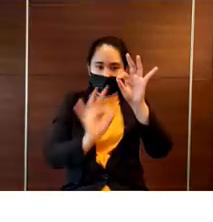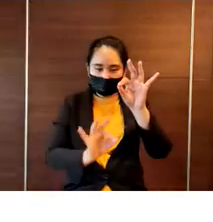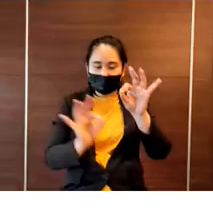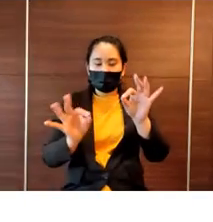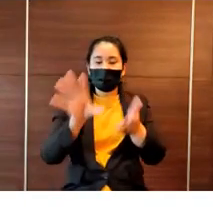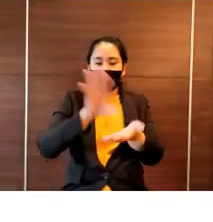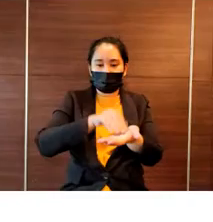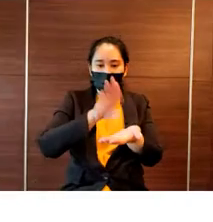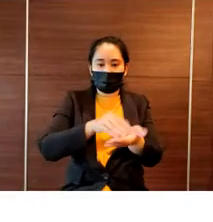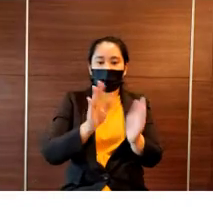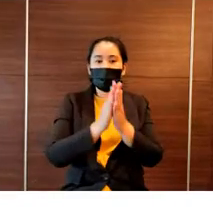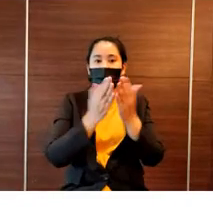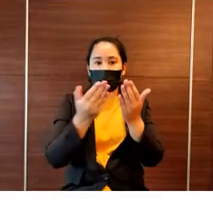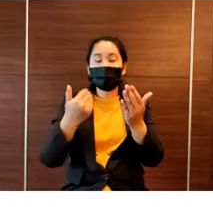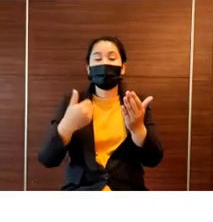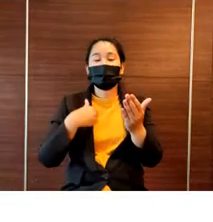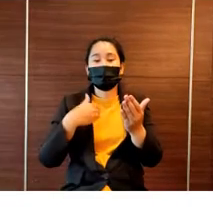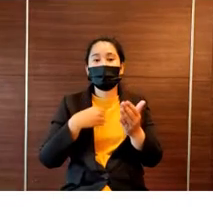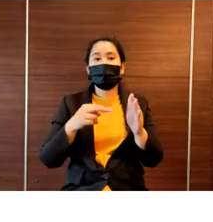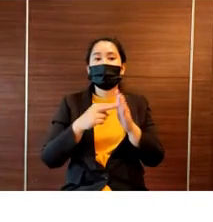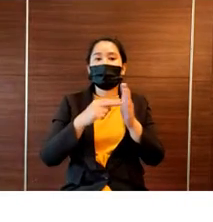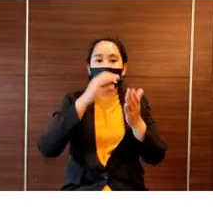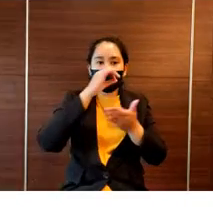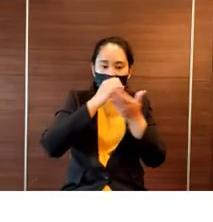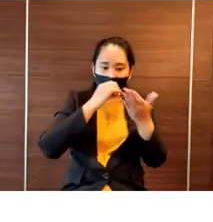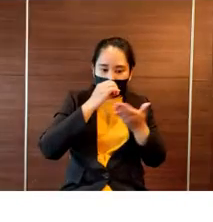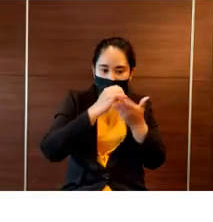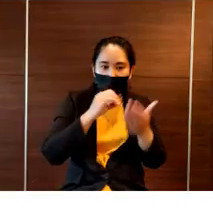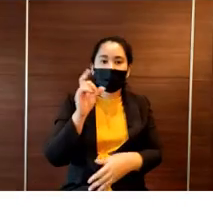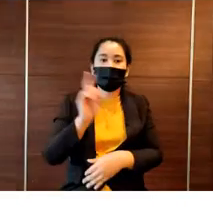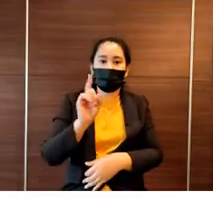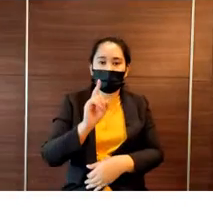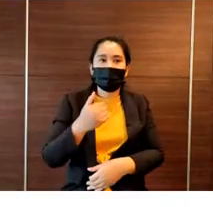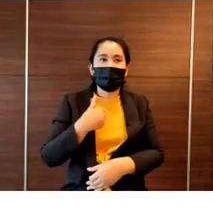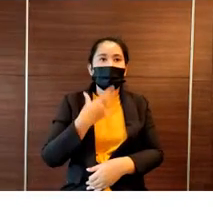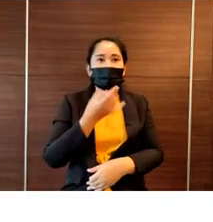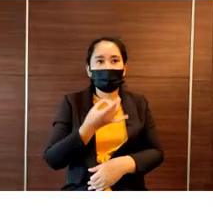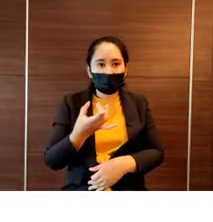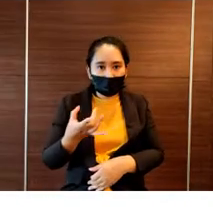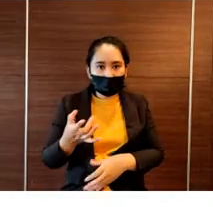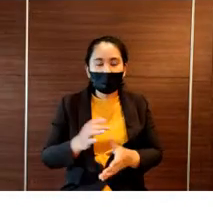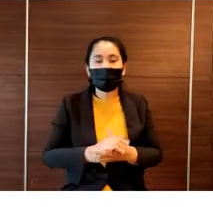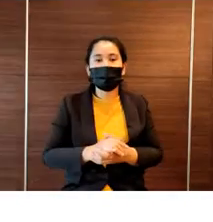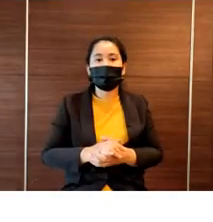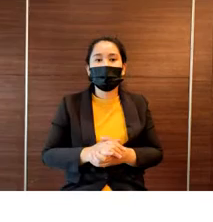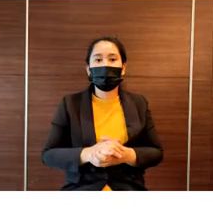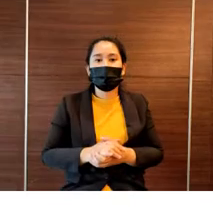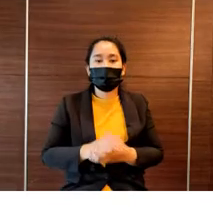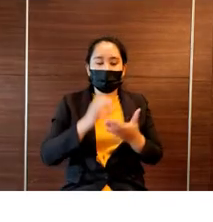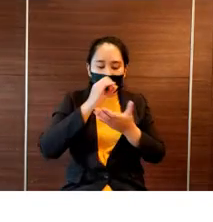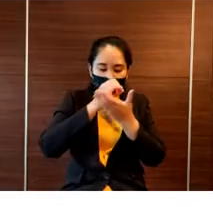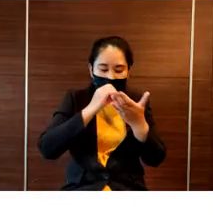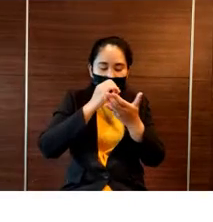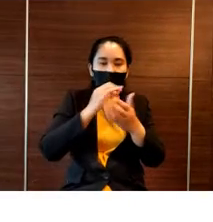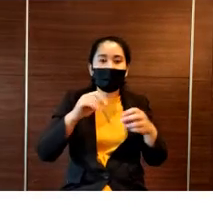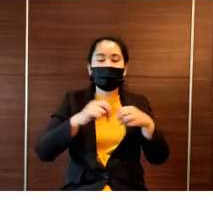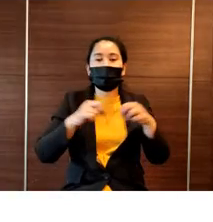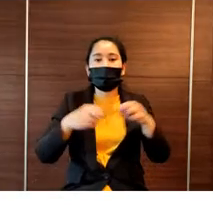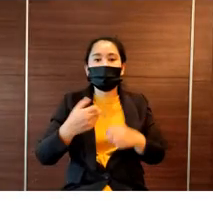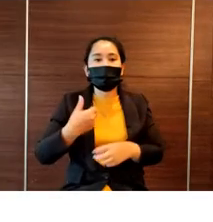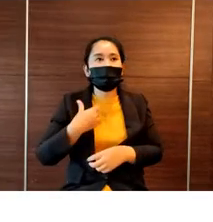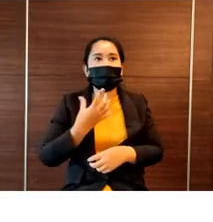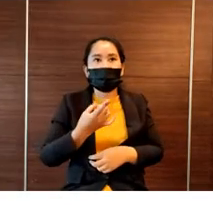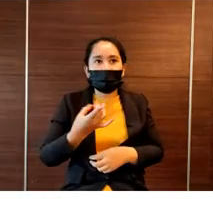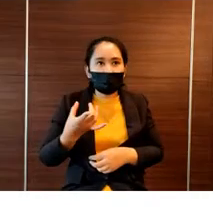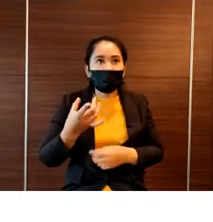ปตั้งแต่เรื่องของสารเสพติดที่ใช้นะครับมีอะไรบ้างสารเสพติดเวลาที่ใช้แล้วมีปัญหาจะมีอา